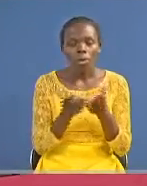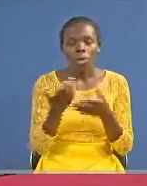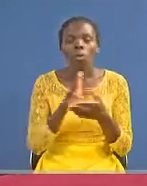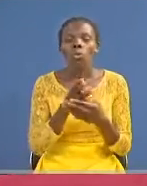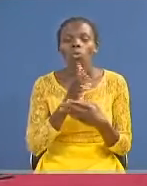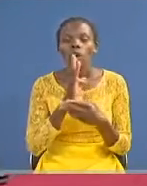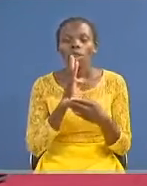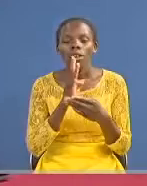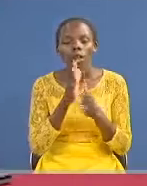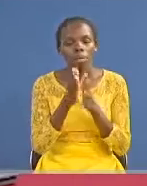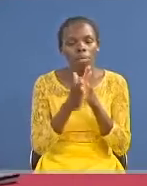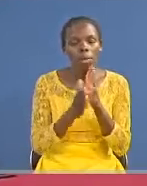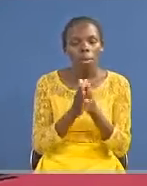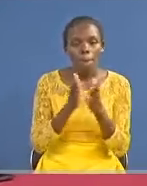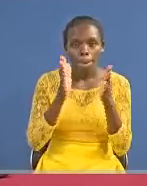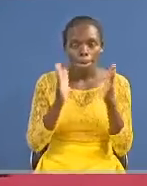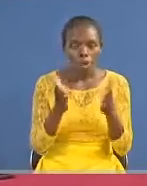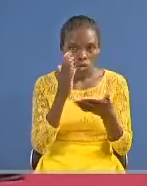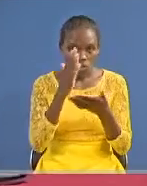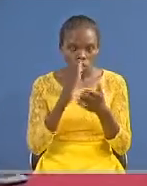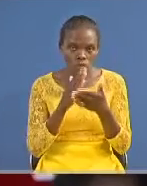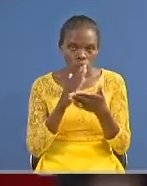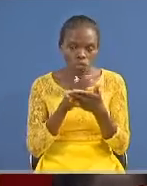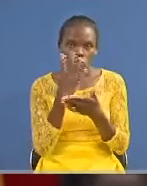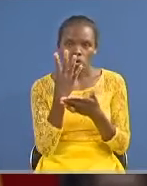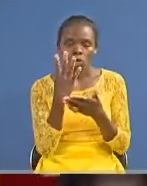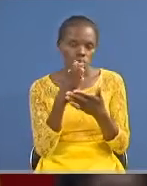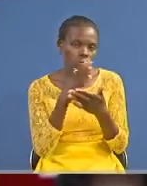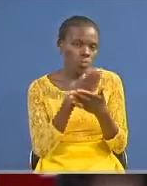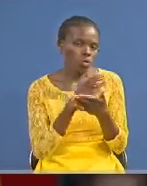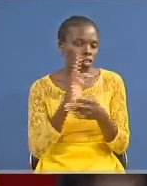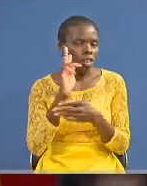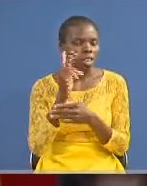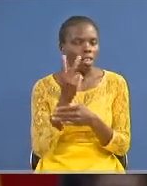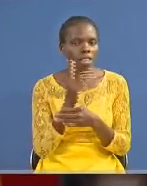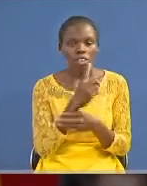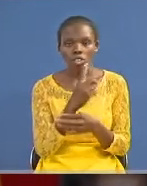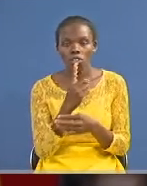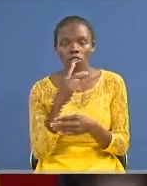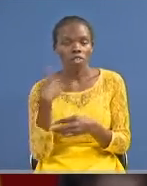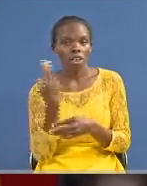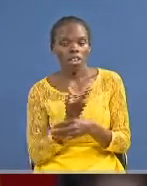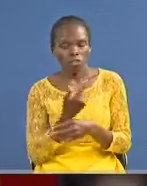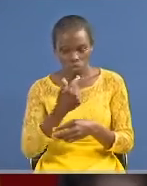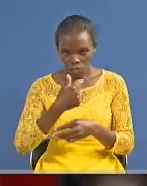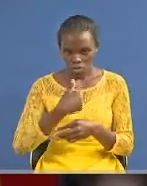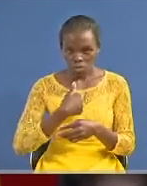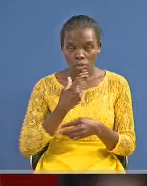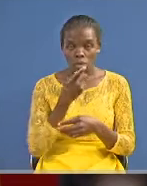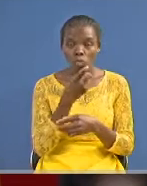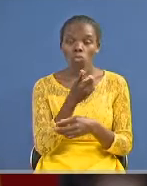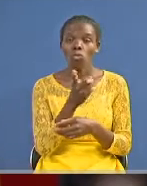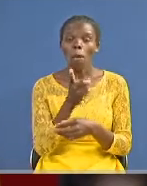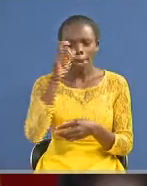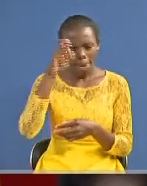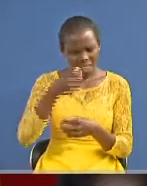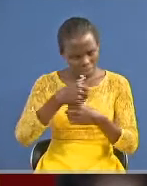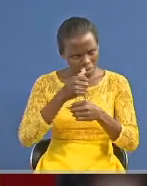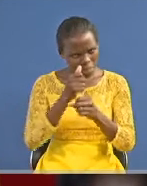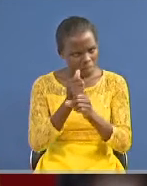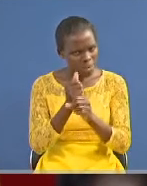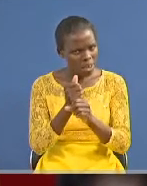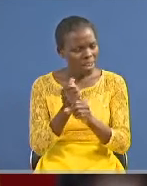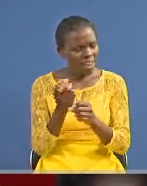maji katika mpango wa ajenda kuu nne za serikali. Each of us, you and me, must make